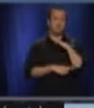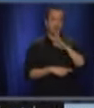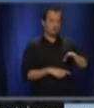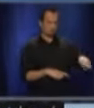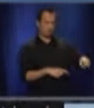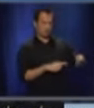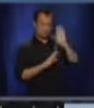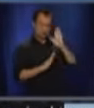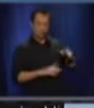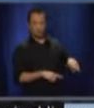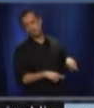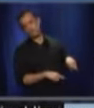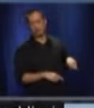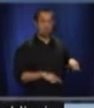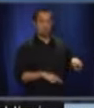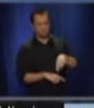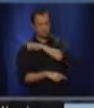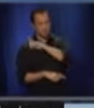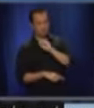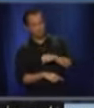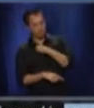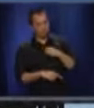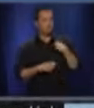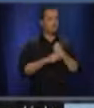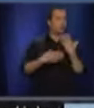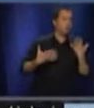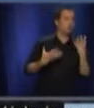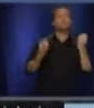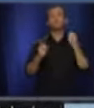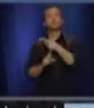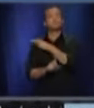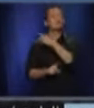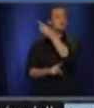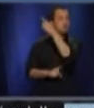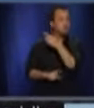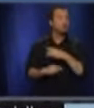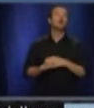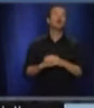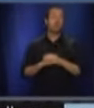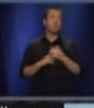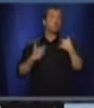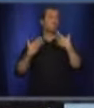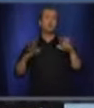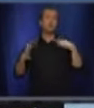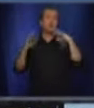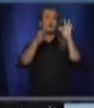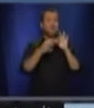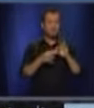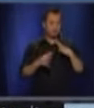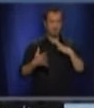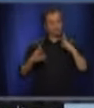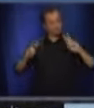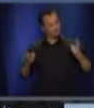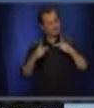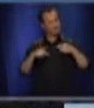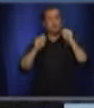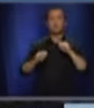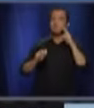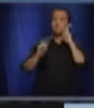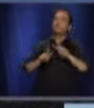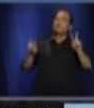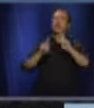voir quel site. Puis, sans vous dire trop de détails, rapidement, on va être capable de voir les temps d'attente dans nos